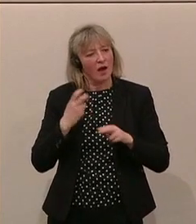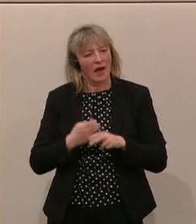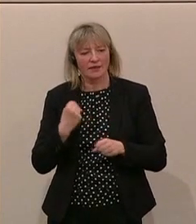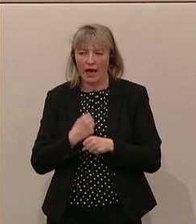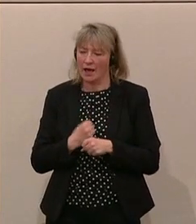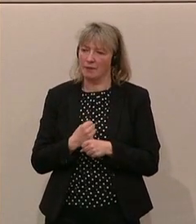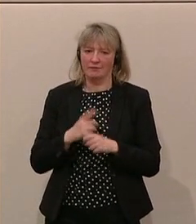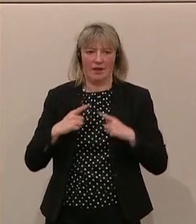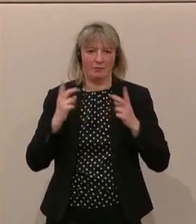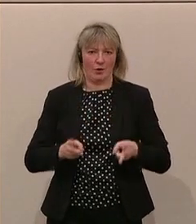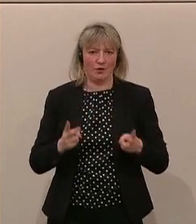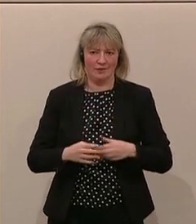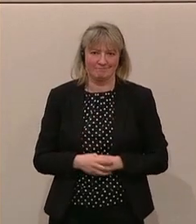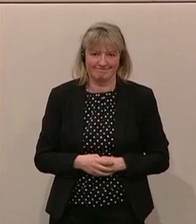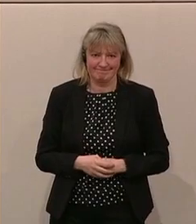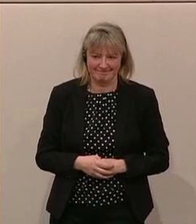harten Arbeit auch leben können.